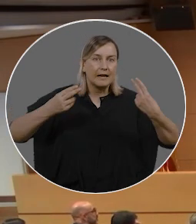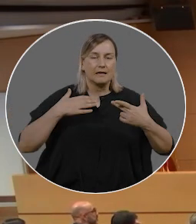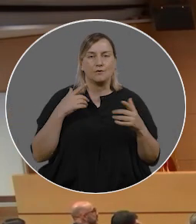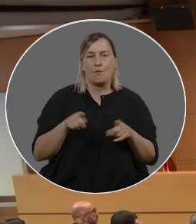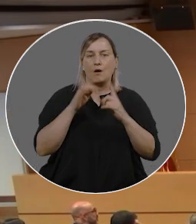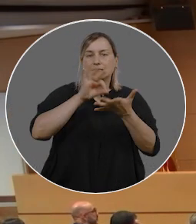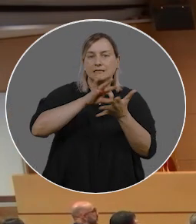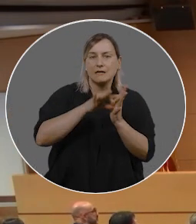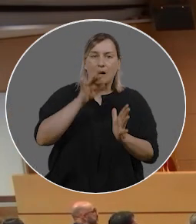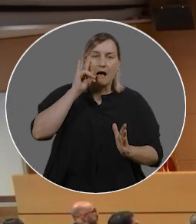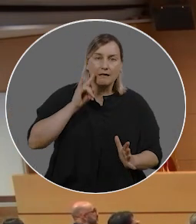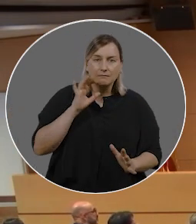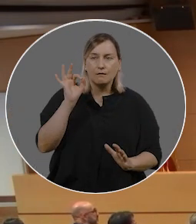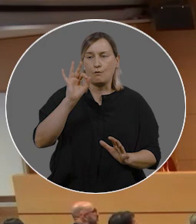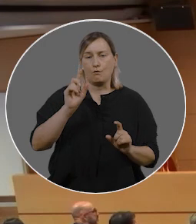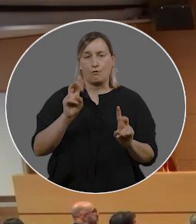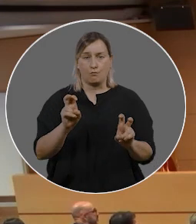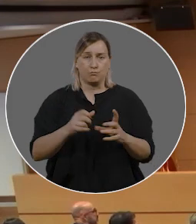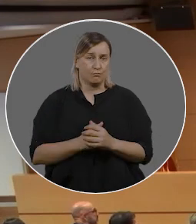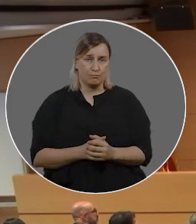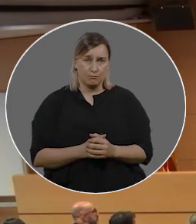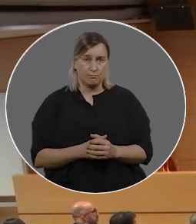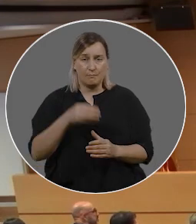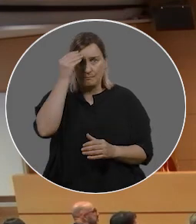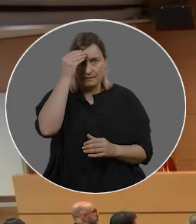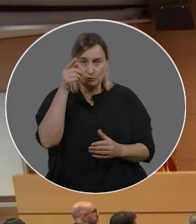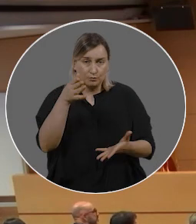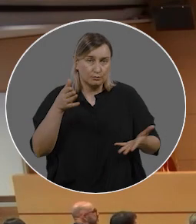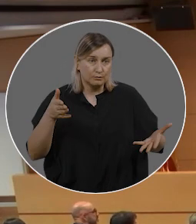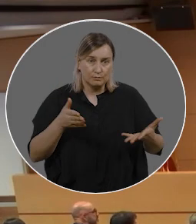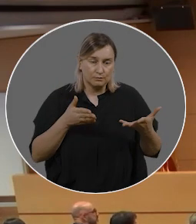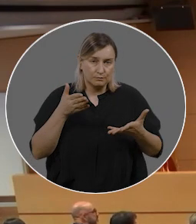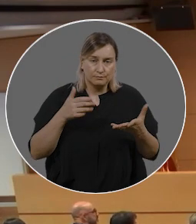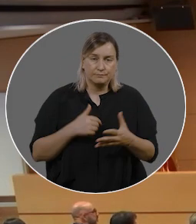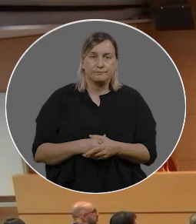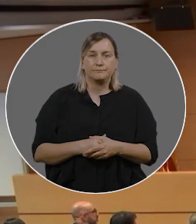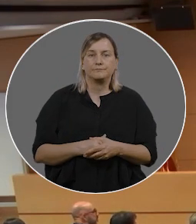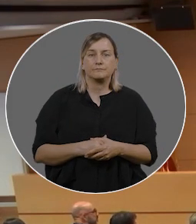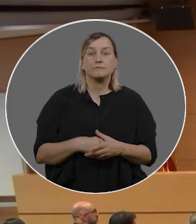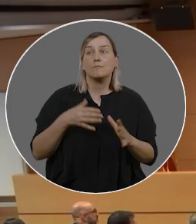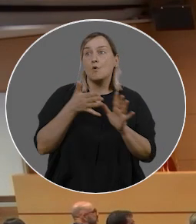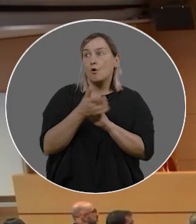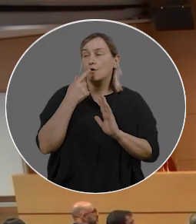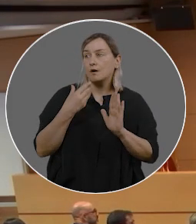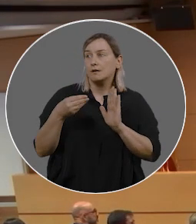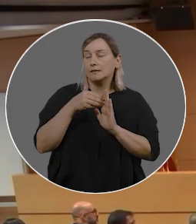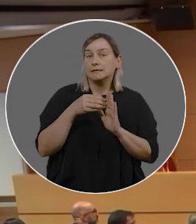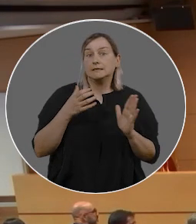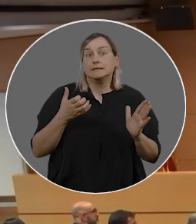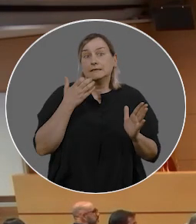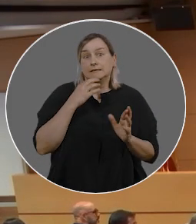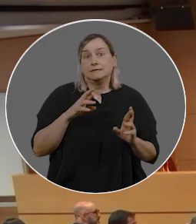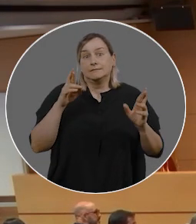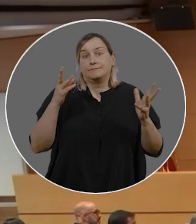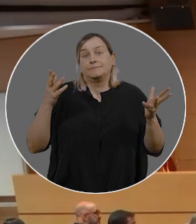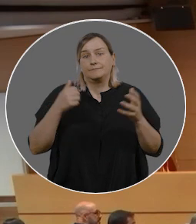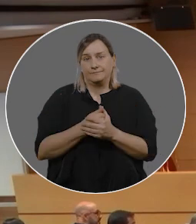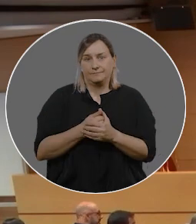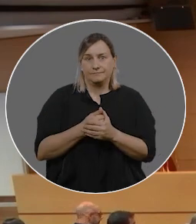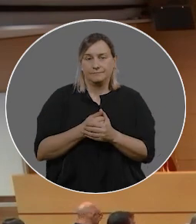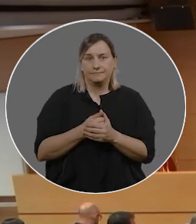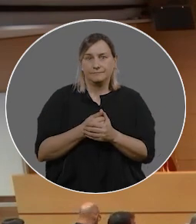aquestes barreres, sigui un sistema antic o nou. I aquí penso que... Per això afegia aquesta coletilla, que és una